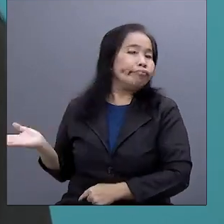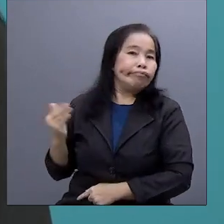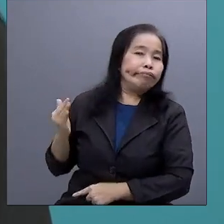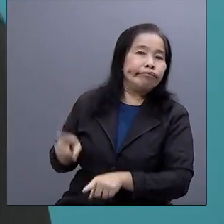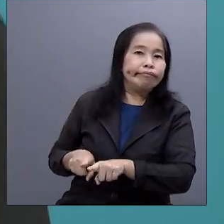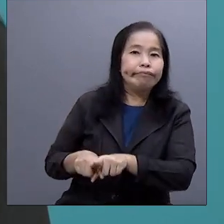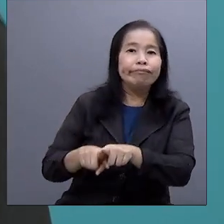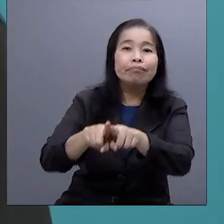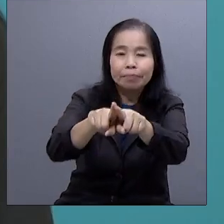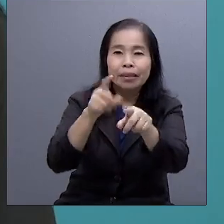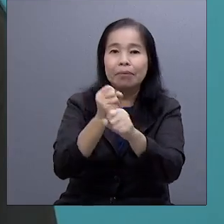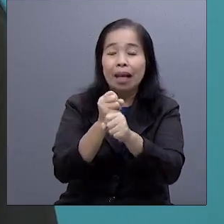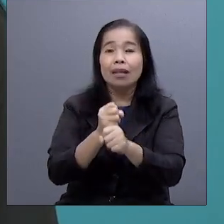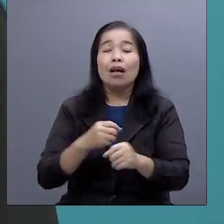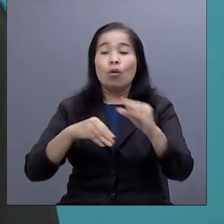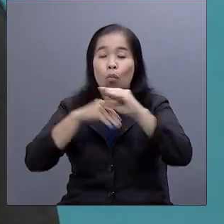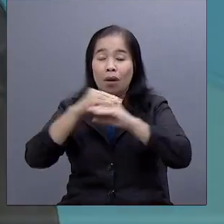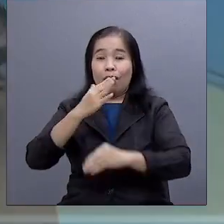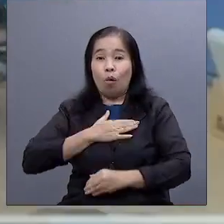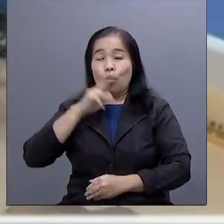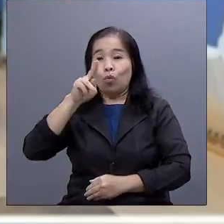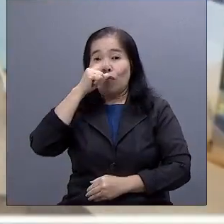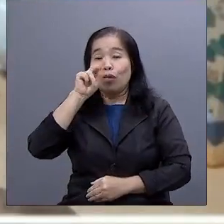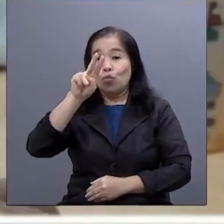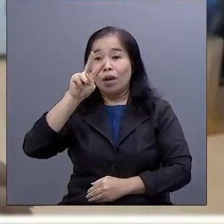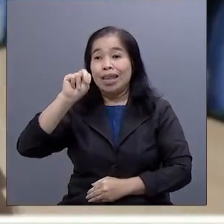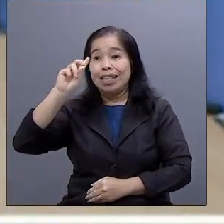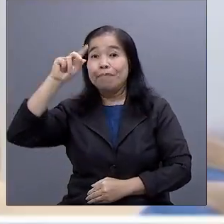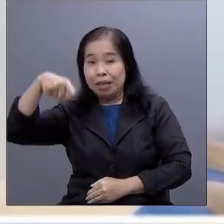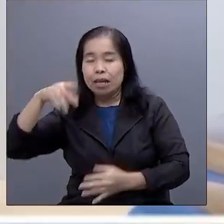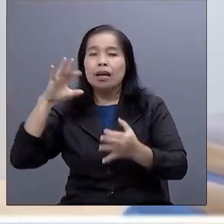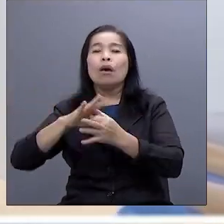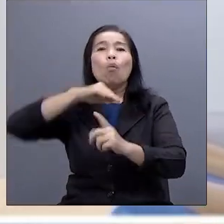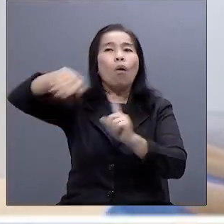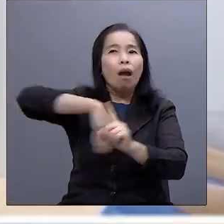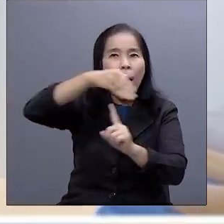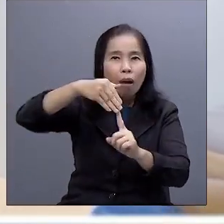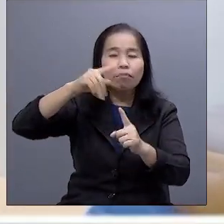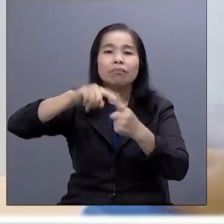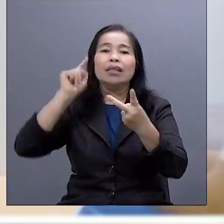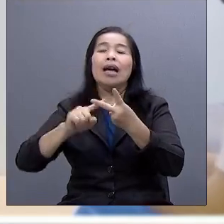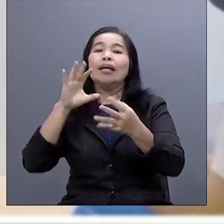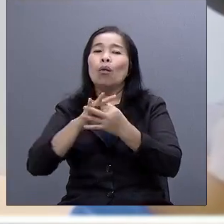งการงานขบเพื่อนของ UNDPมีทั้งเกยวกับส่วัลอบClimate ChangeSpa แล